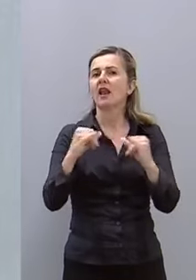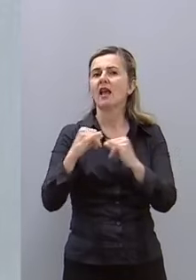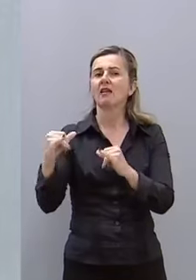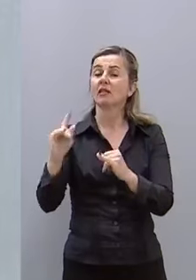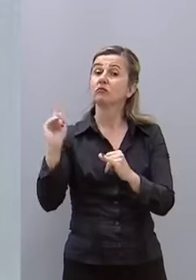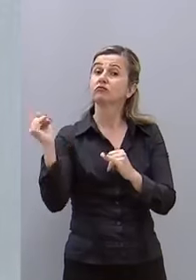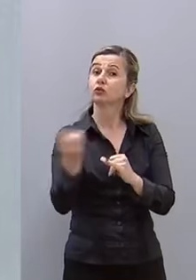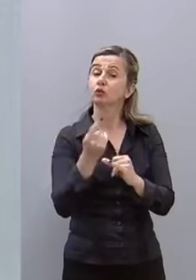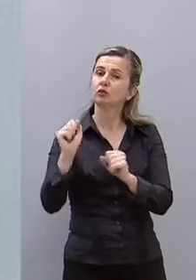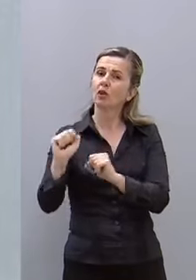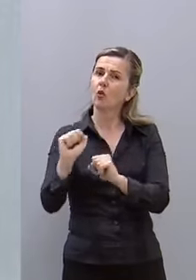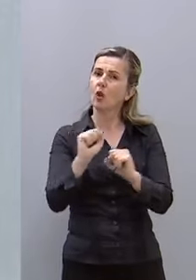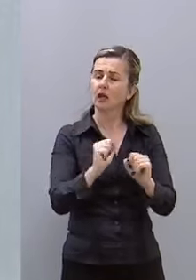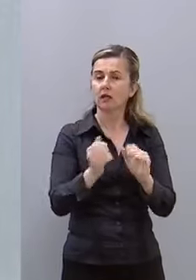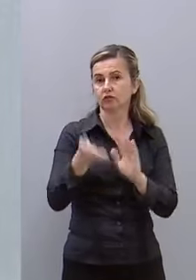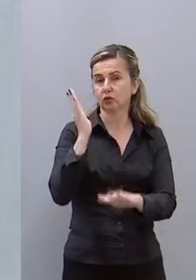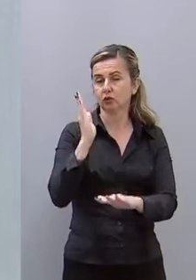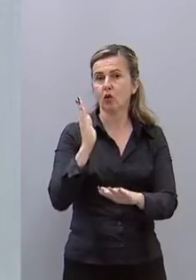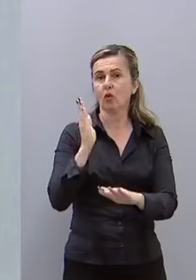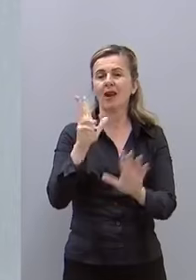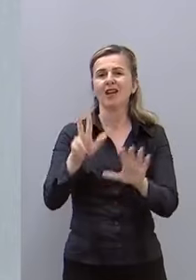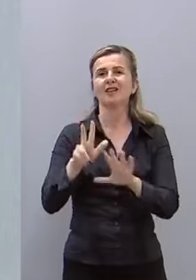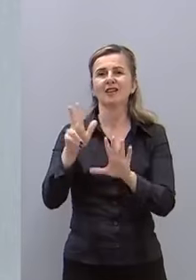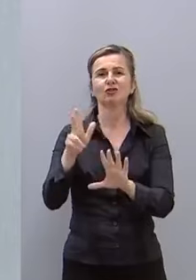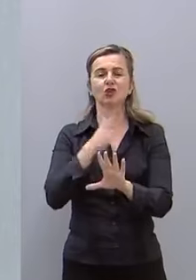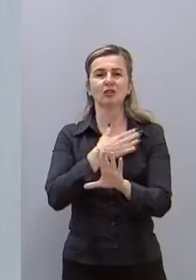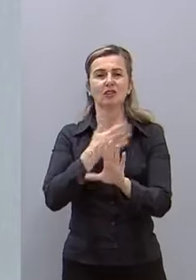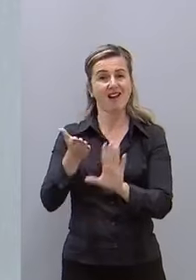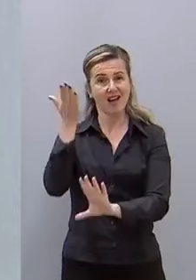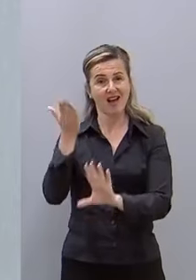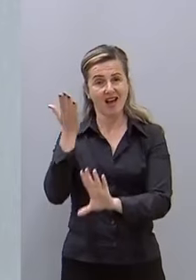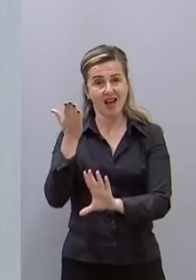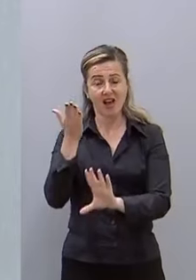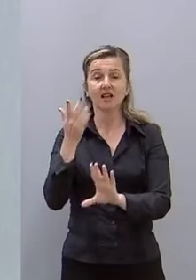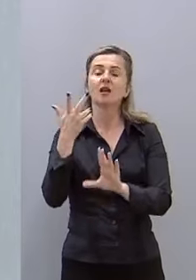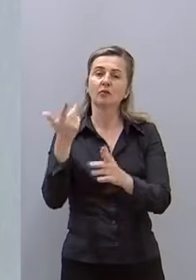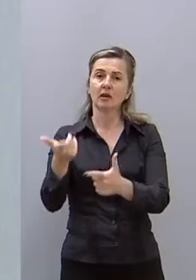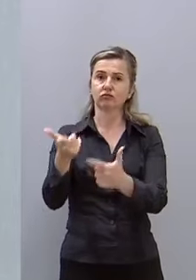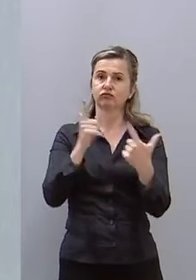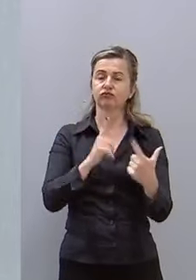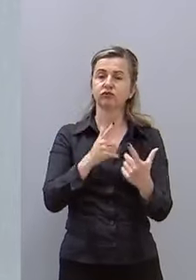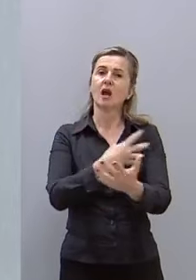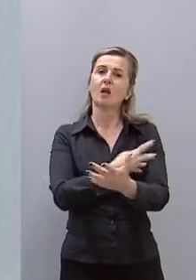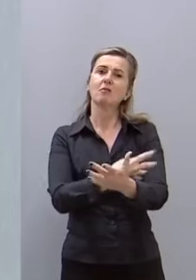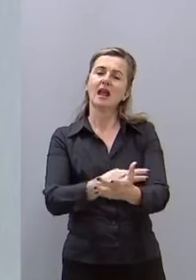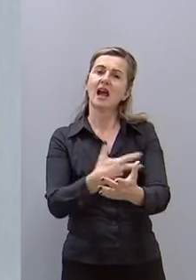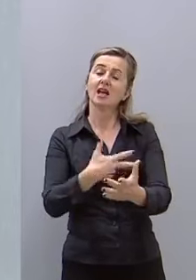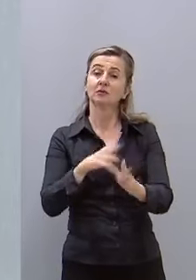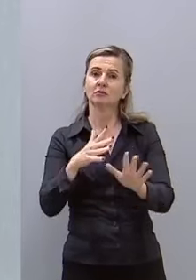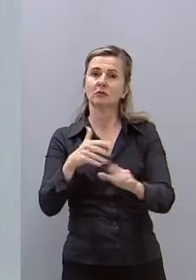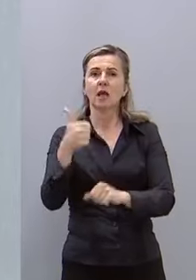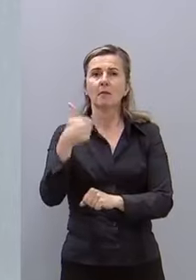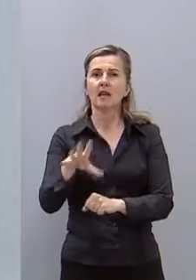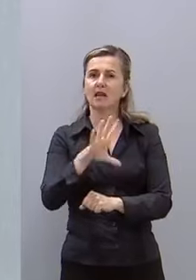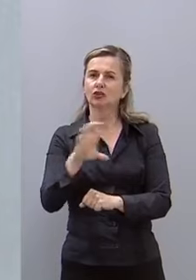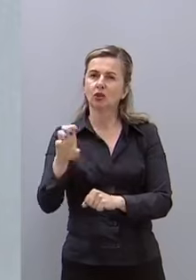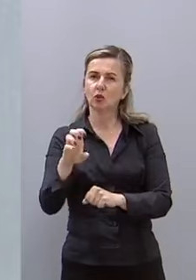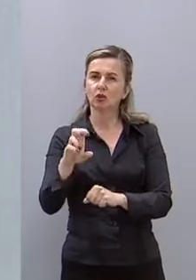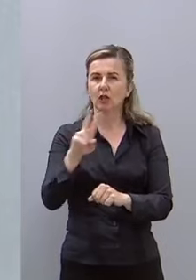guariti ovviamente sopra i 18 anni e leggibili per appunto donare il plasma quindi più o meno 1500 2000 persone